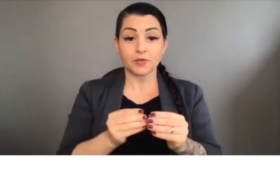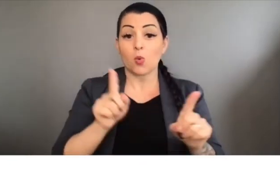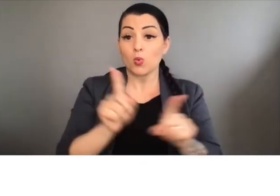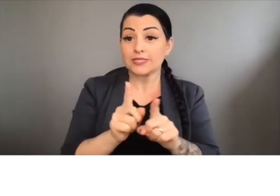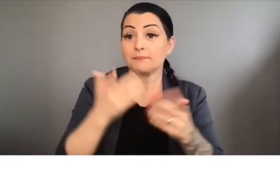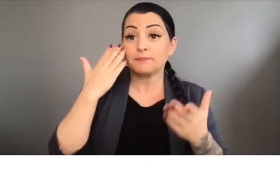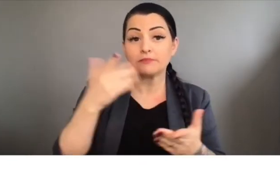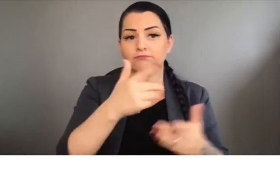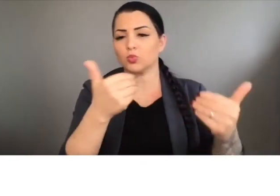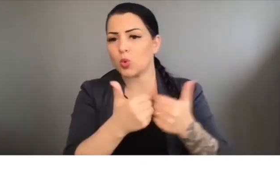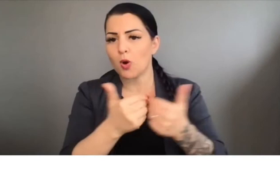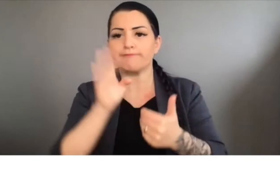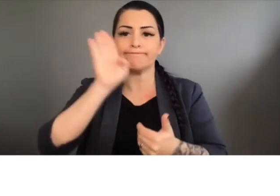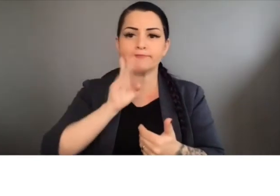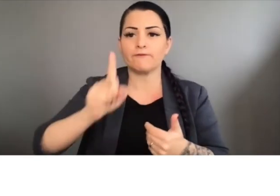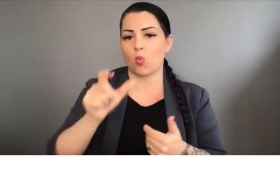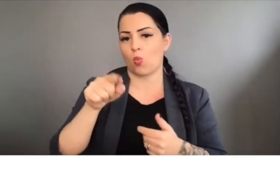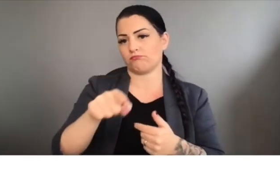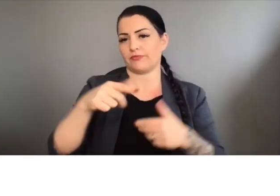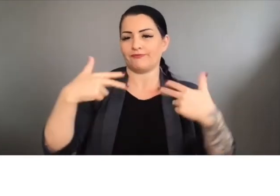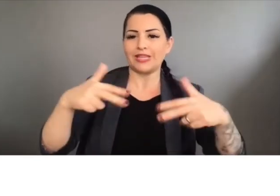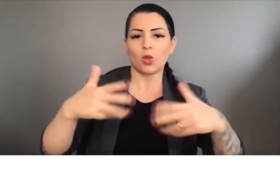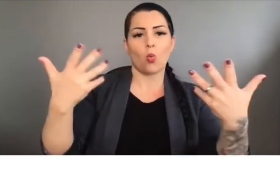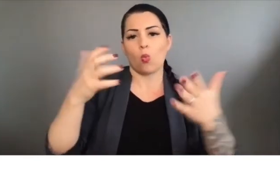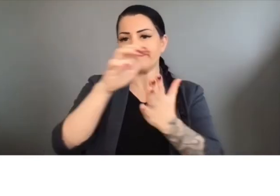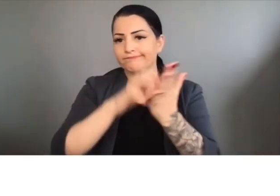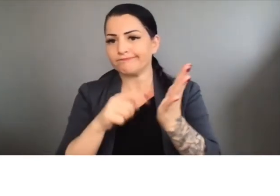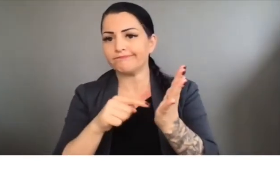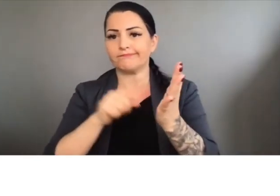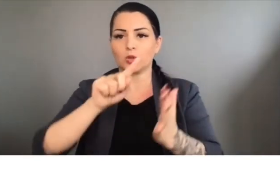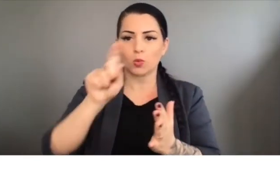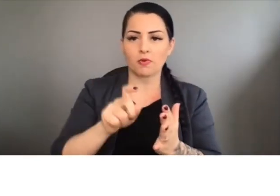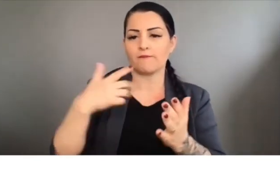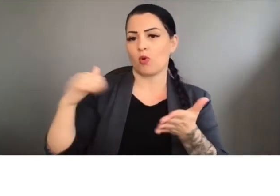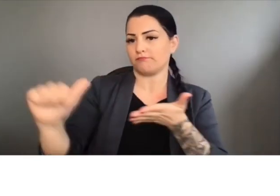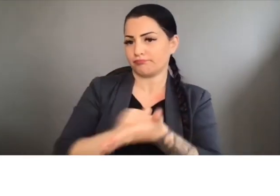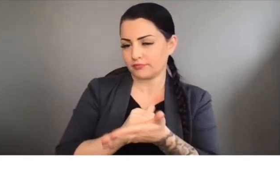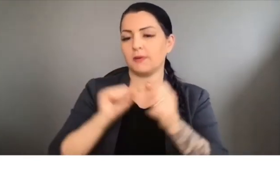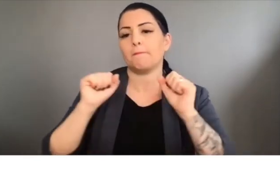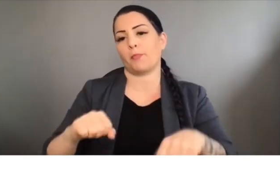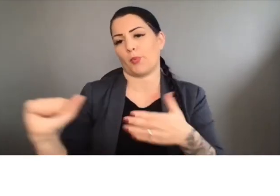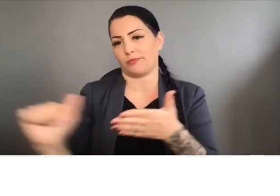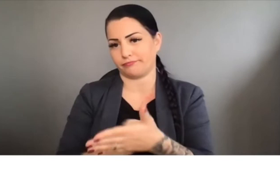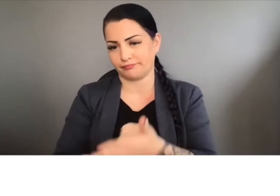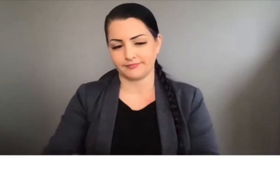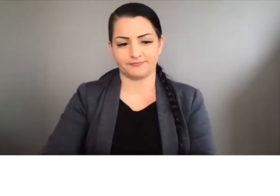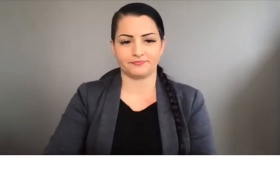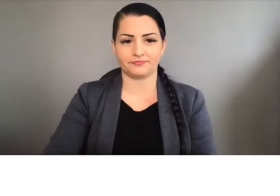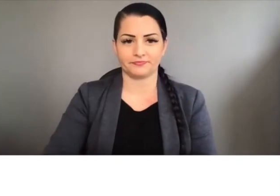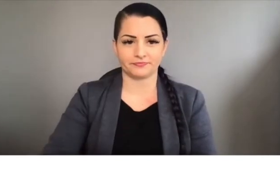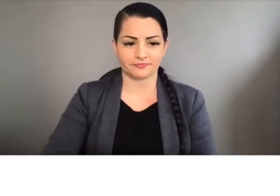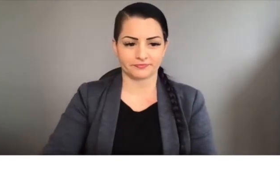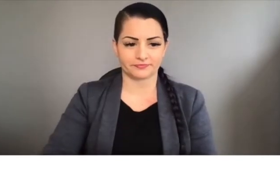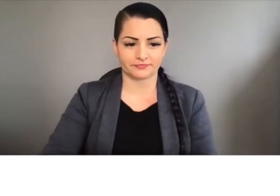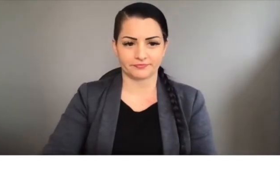Tout le monde n'y a pas accès en tout temps. Si la demande nous est faite de ne pas conserver ces informations, qu'elles soient vidéo